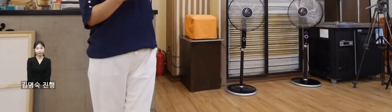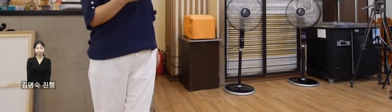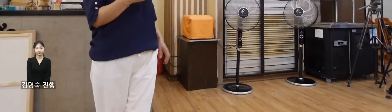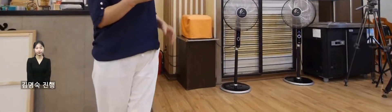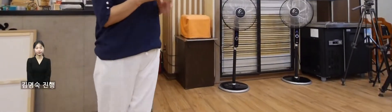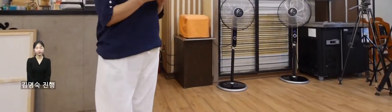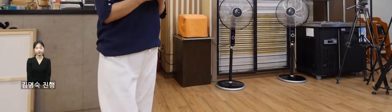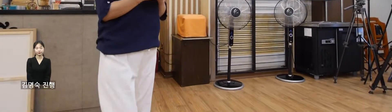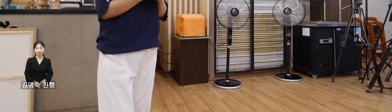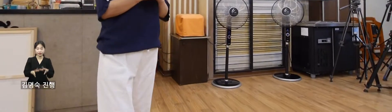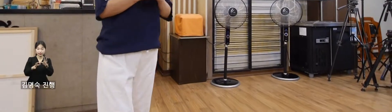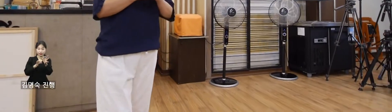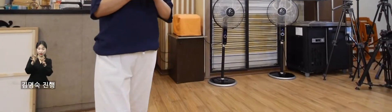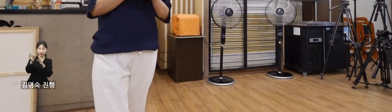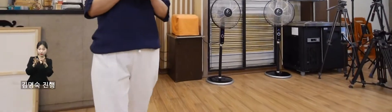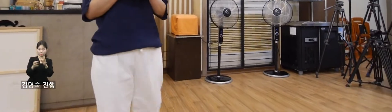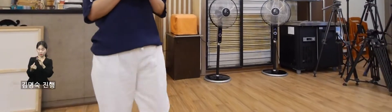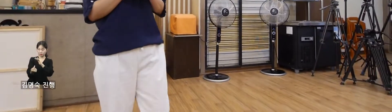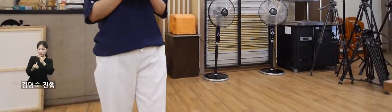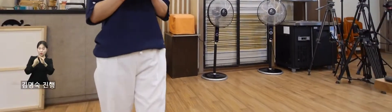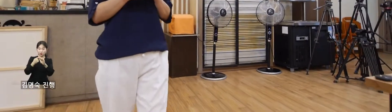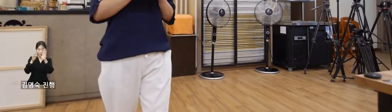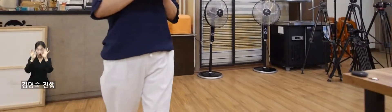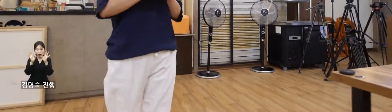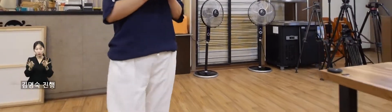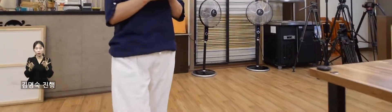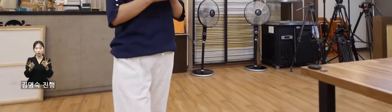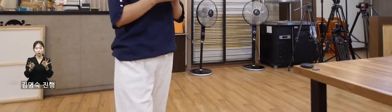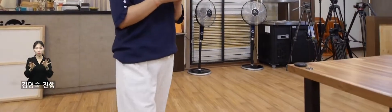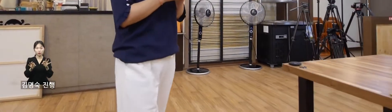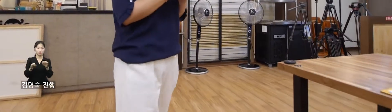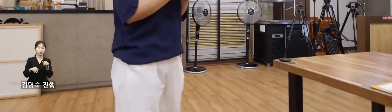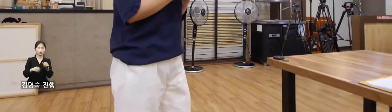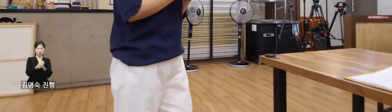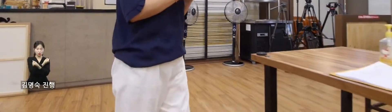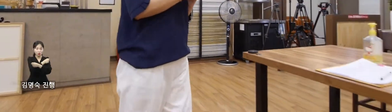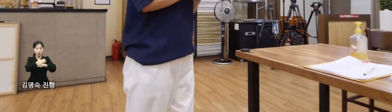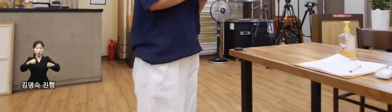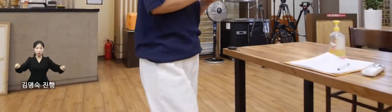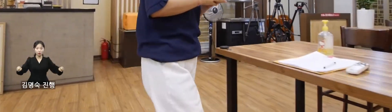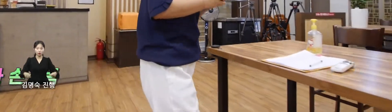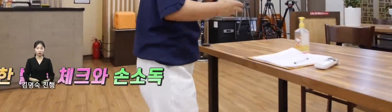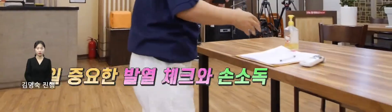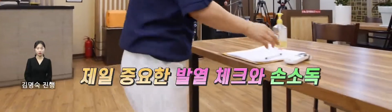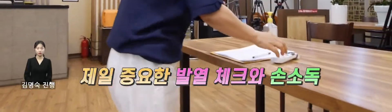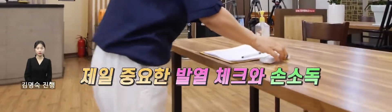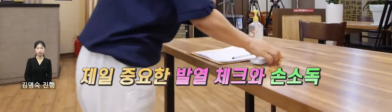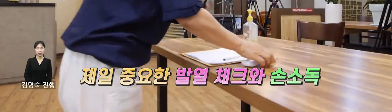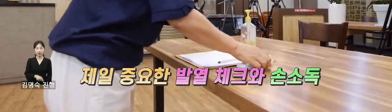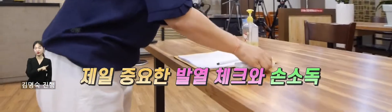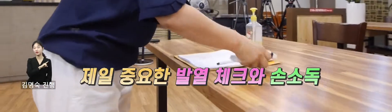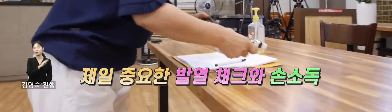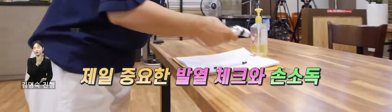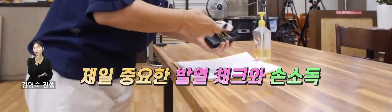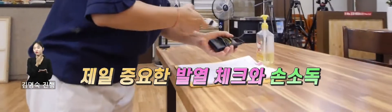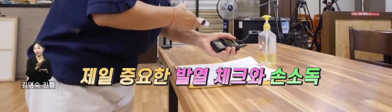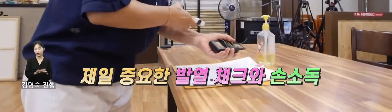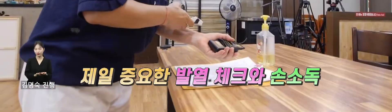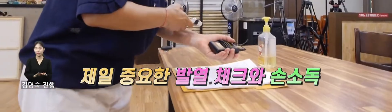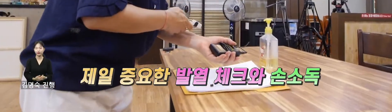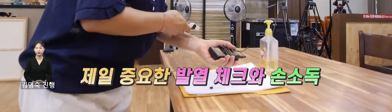제가 지금 가게 안에 들어왔습니다. 오, 뭐 가게가 이렇게 넓어요. 뭐 홀도 있고. 자, 제일 중요한 거.